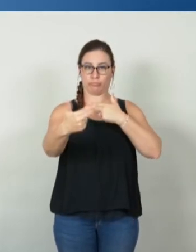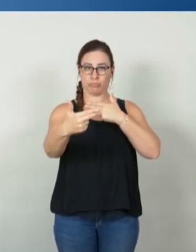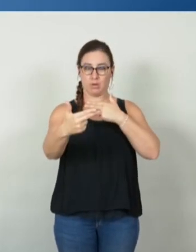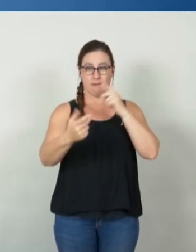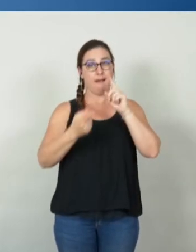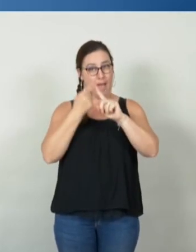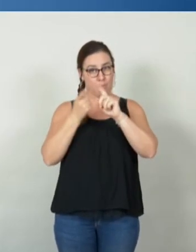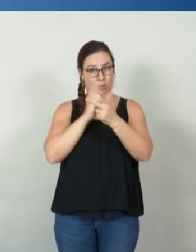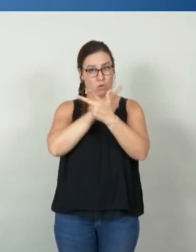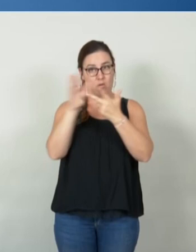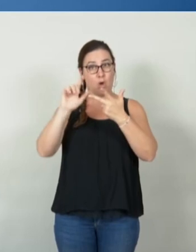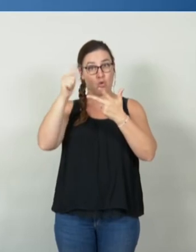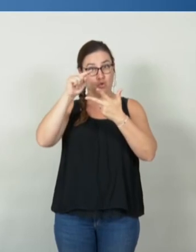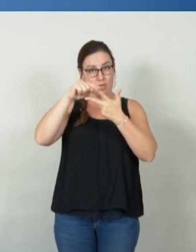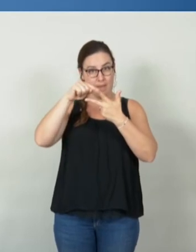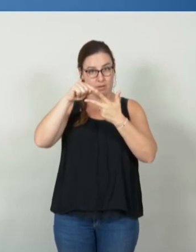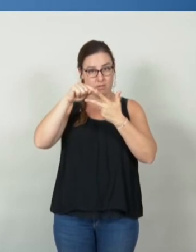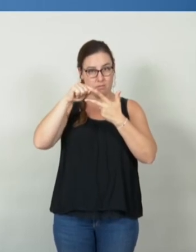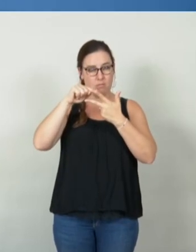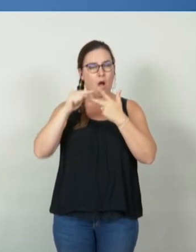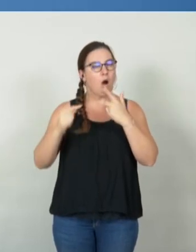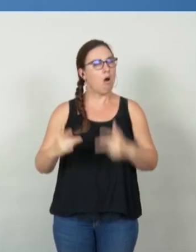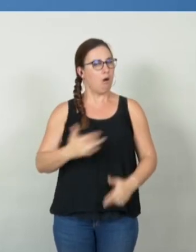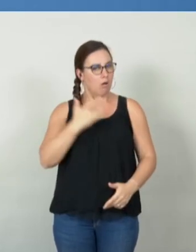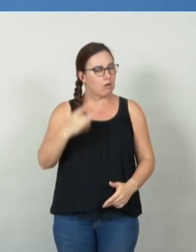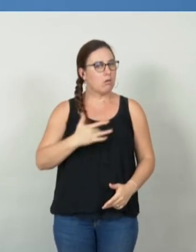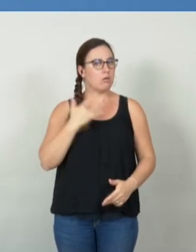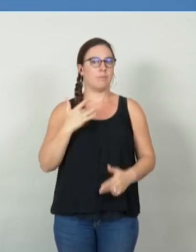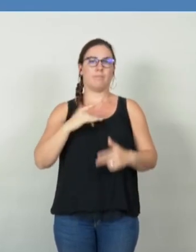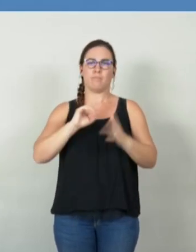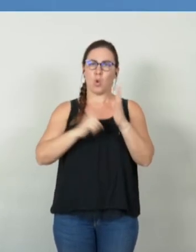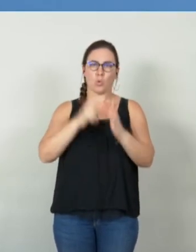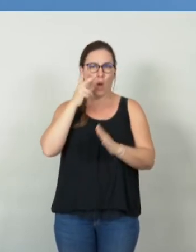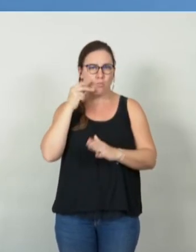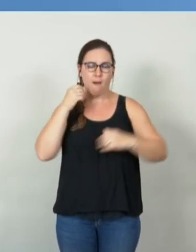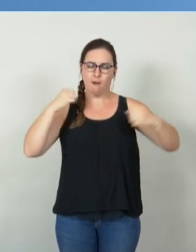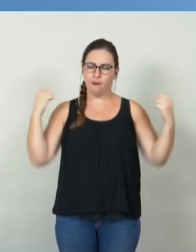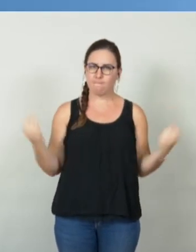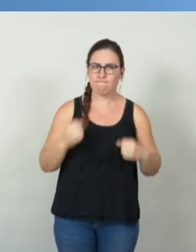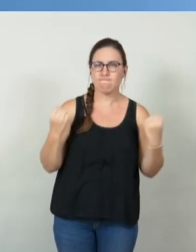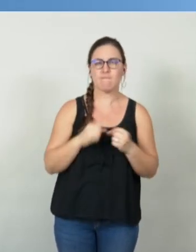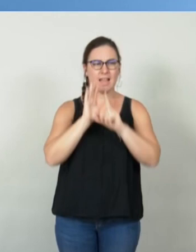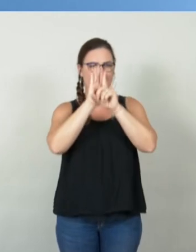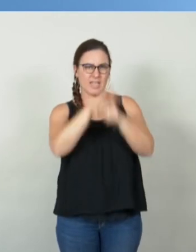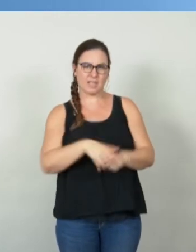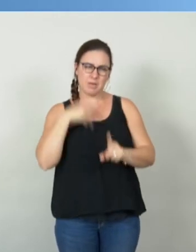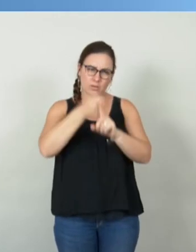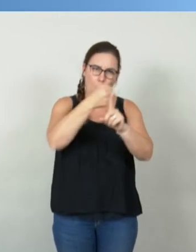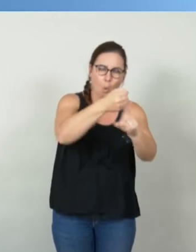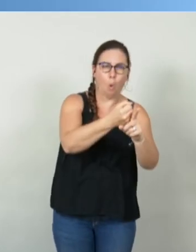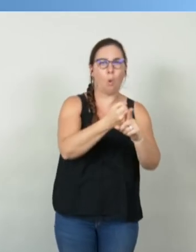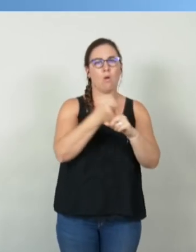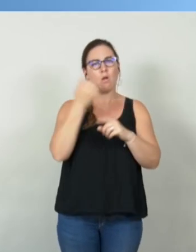l'axe 2 qui est particulièrement intéressant la promotion des droits humains la lutte contre les discriminations et les préjugés